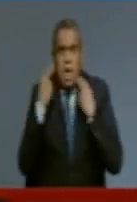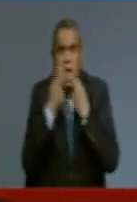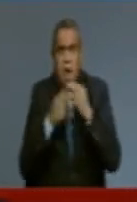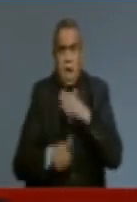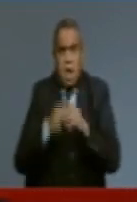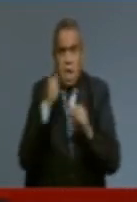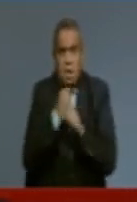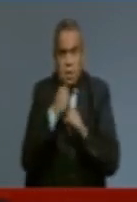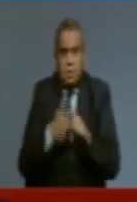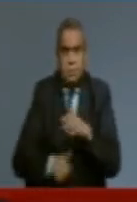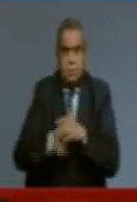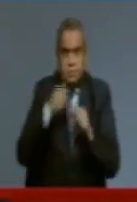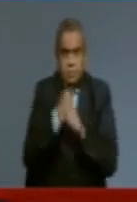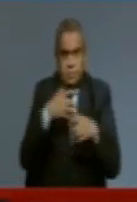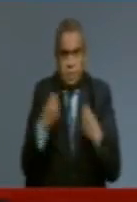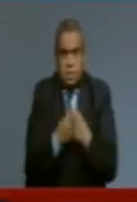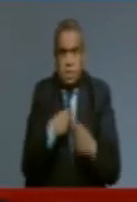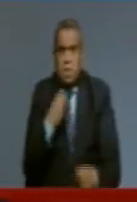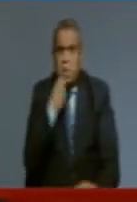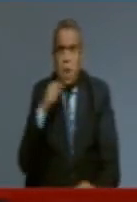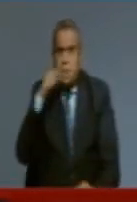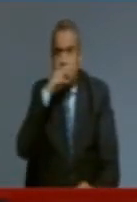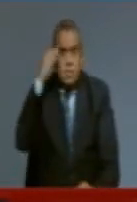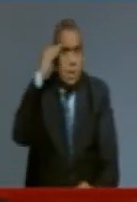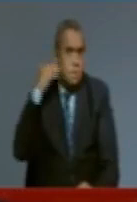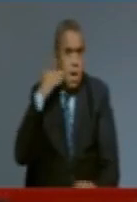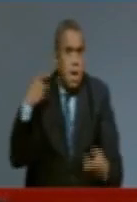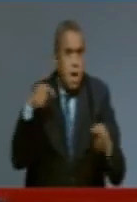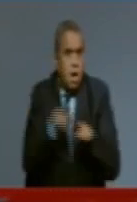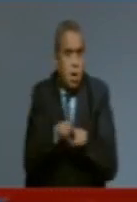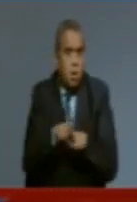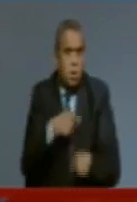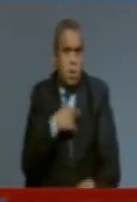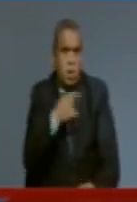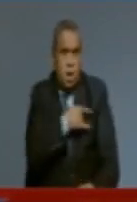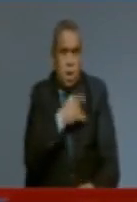اتحاد بين الرجل والمرأة، الحب والاحترام